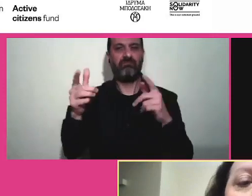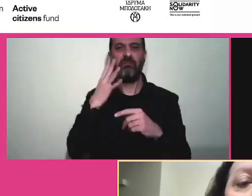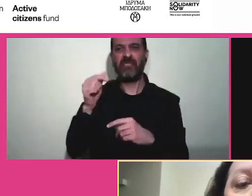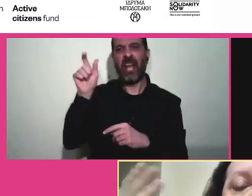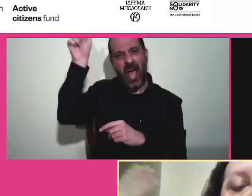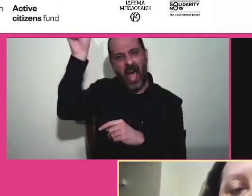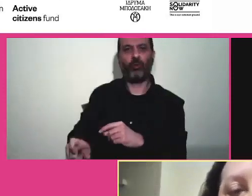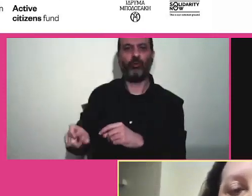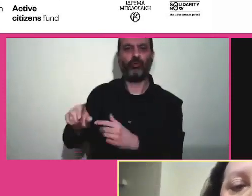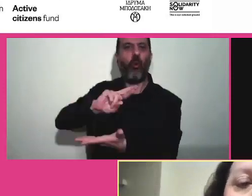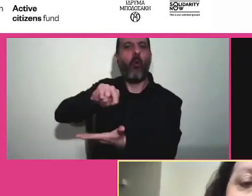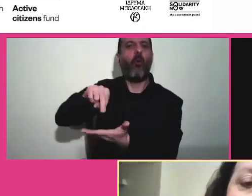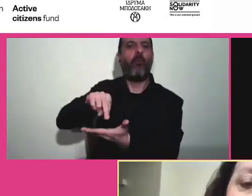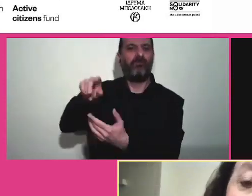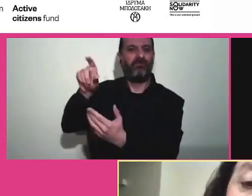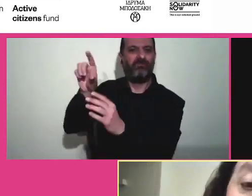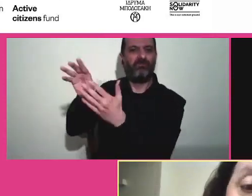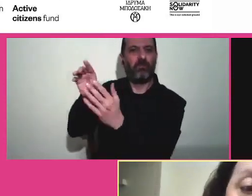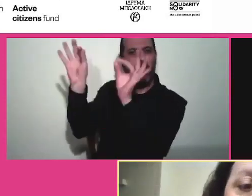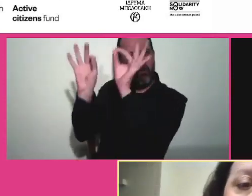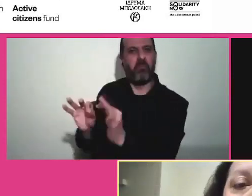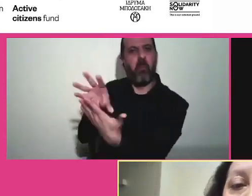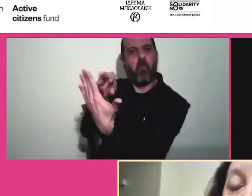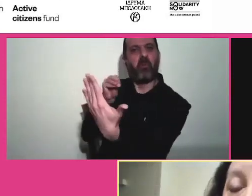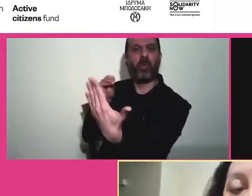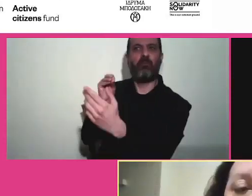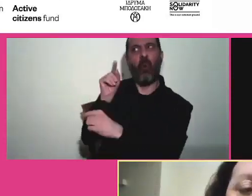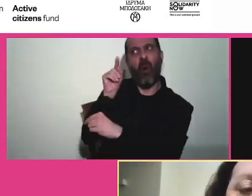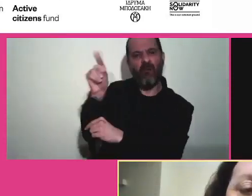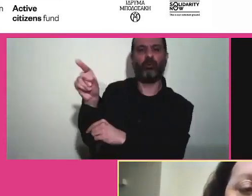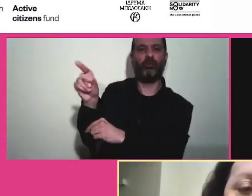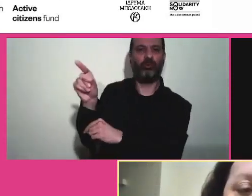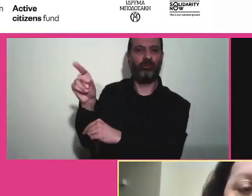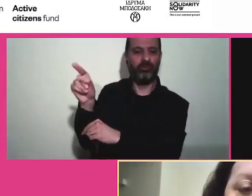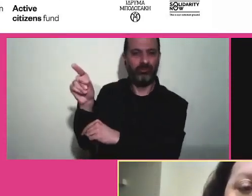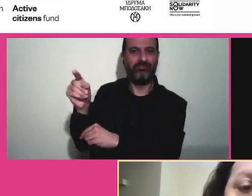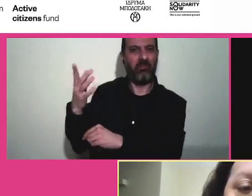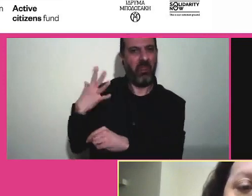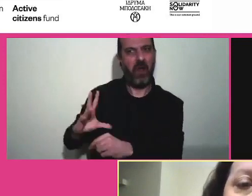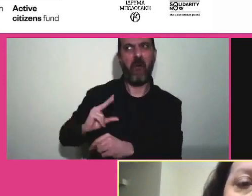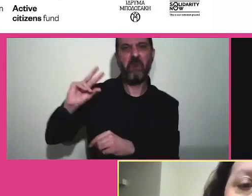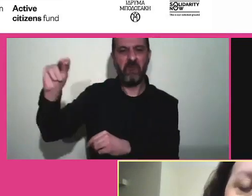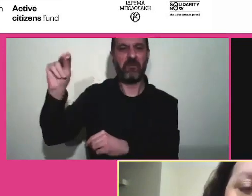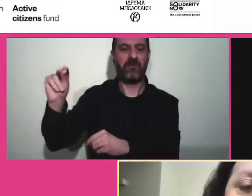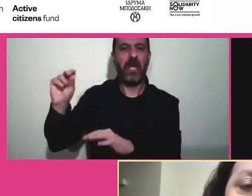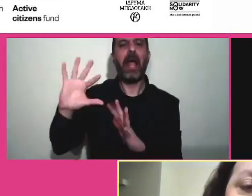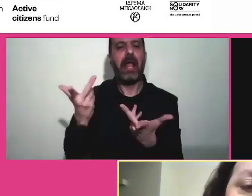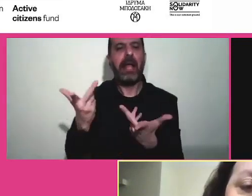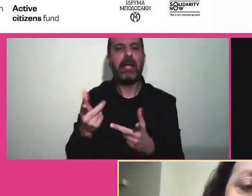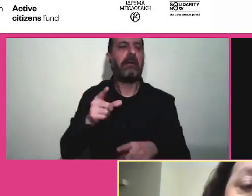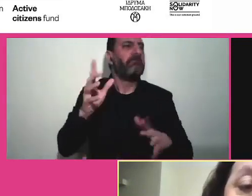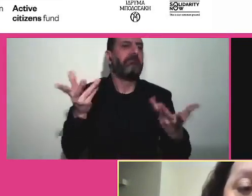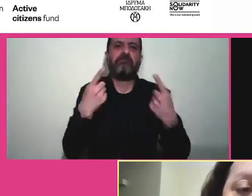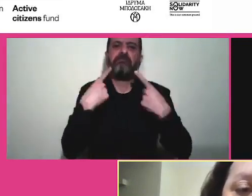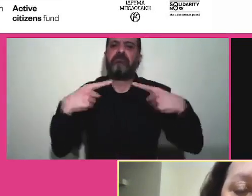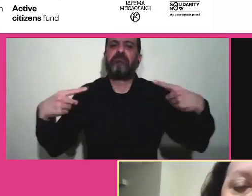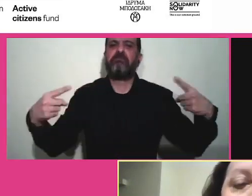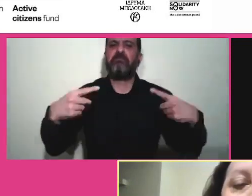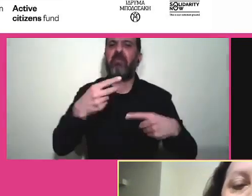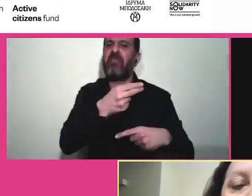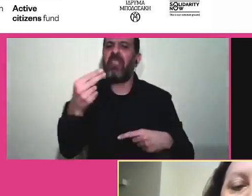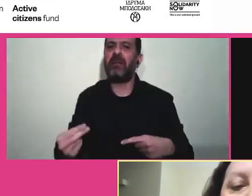model, είτε ευρύτερα με την αναπηρία, με θέματα που θέλετε να θίξετε εσείς σε σχέση με την